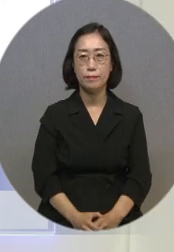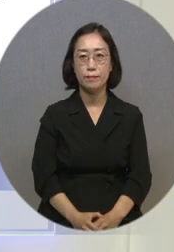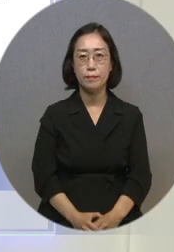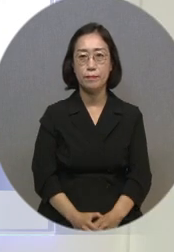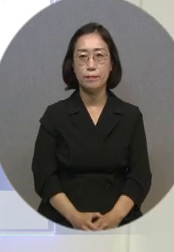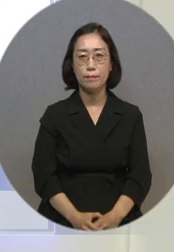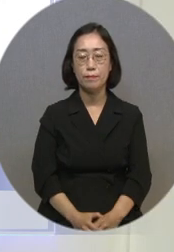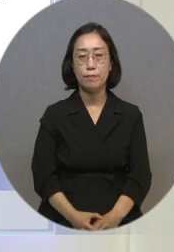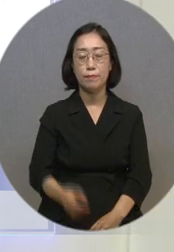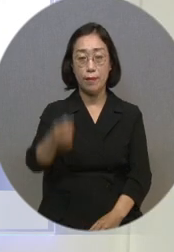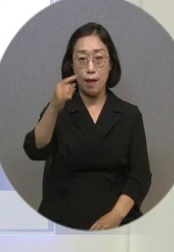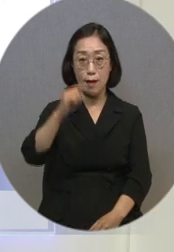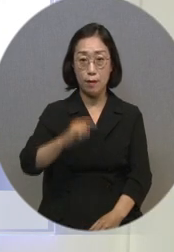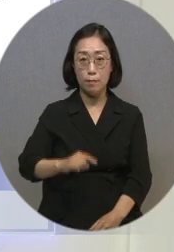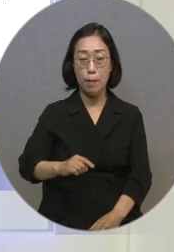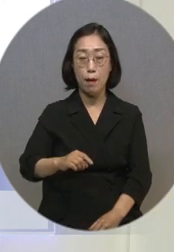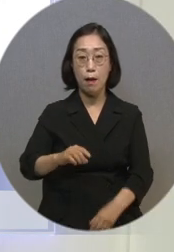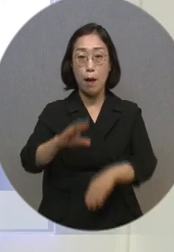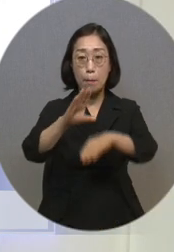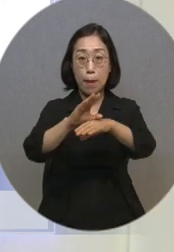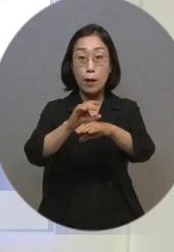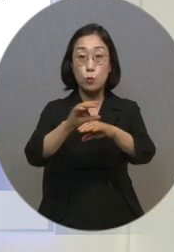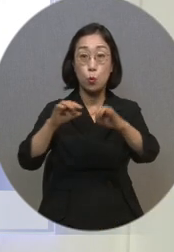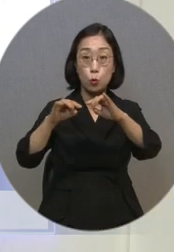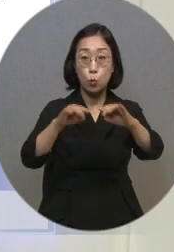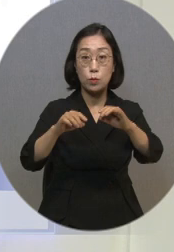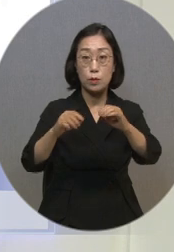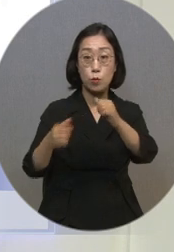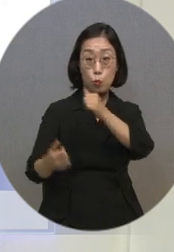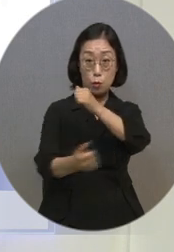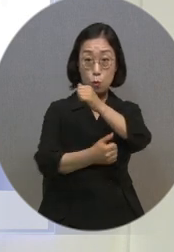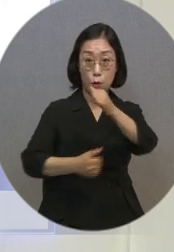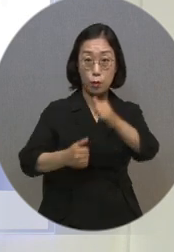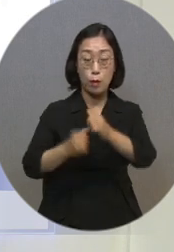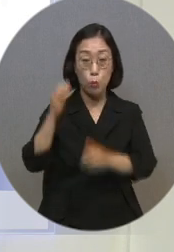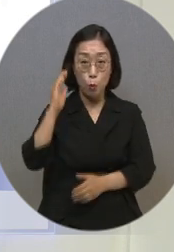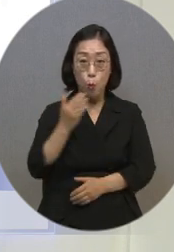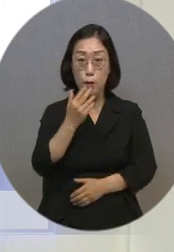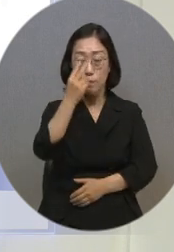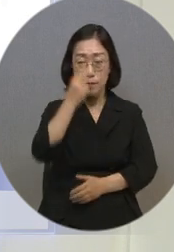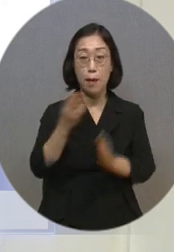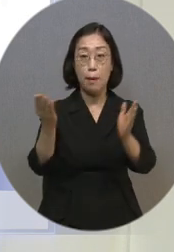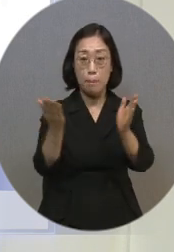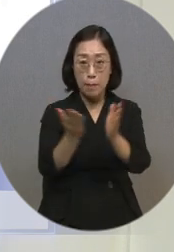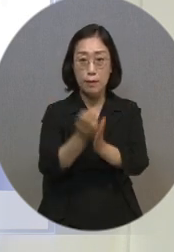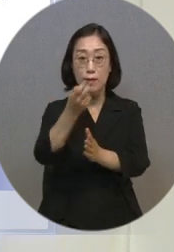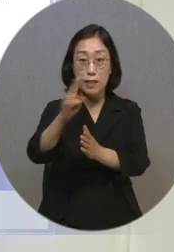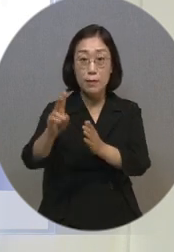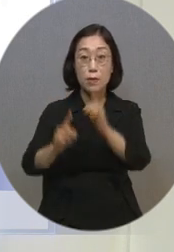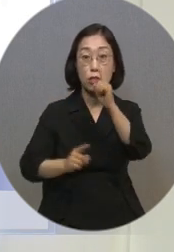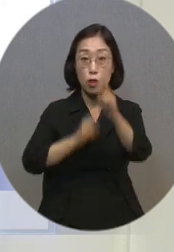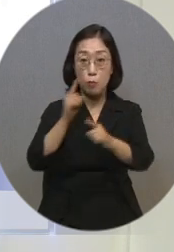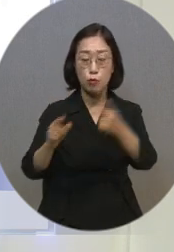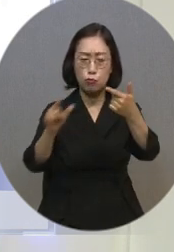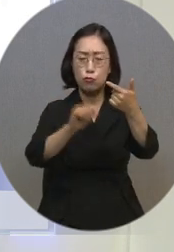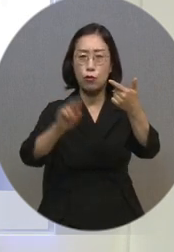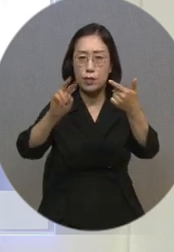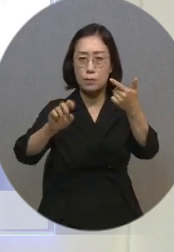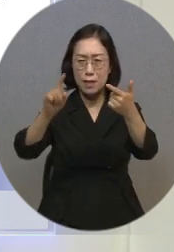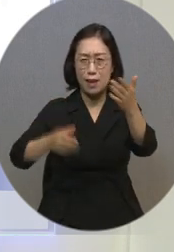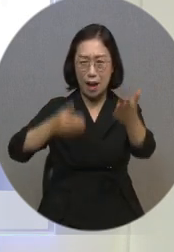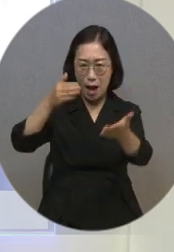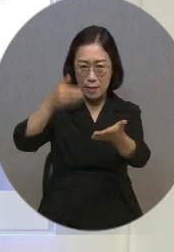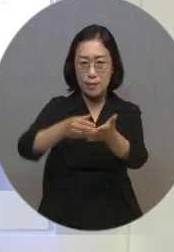다음 기사입니다. 방송통신위원회가 시각 청각장애인용 맞춤형 TV 접수를 오는 6월